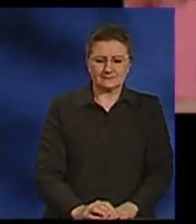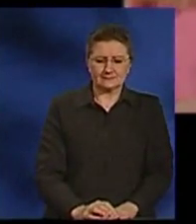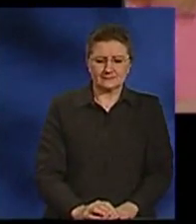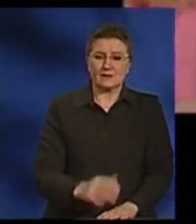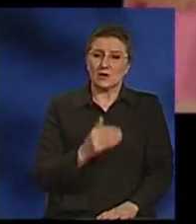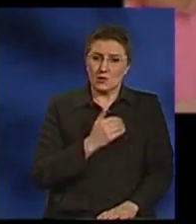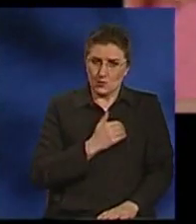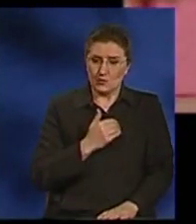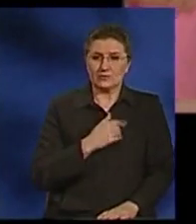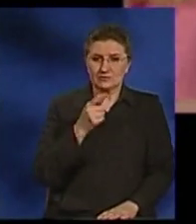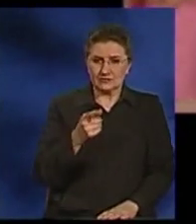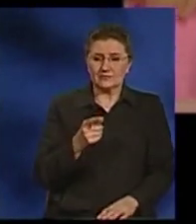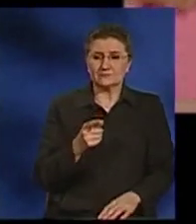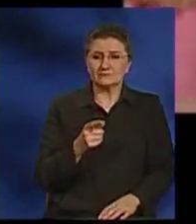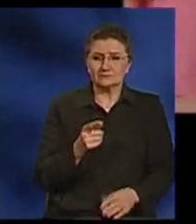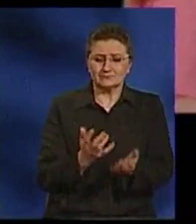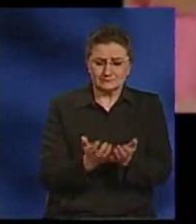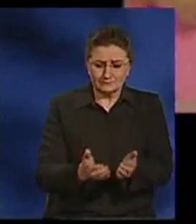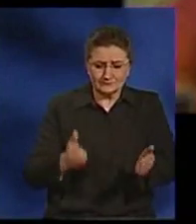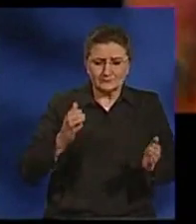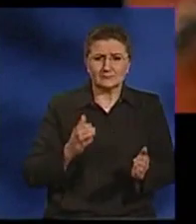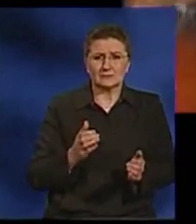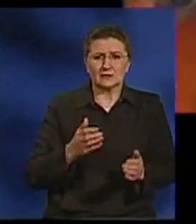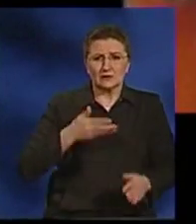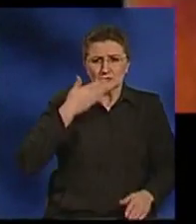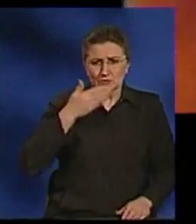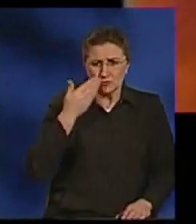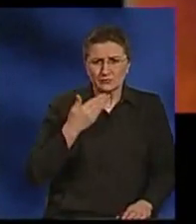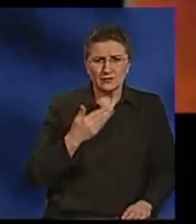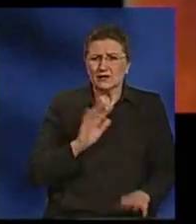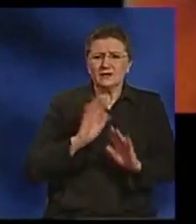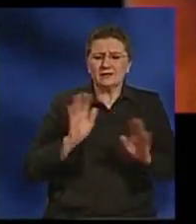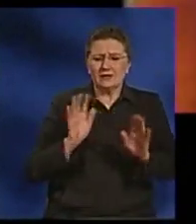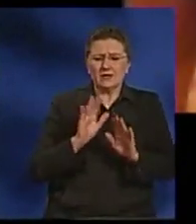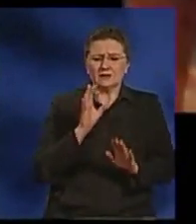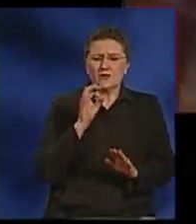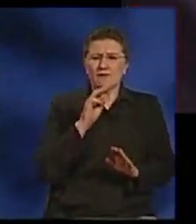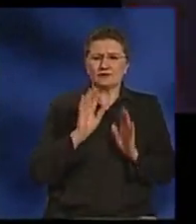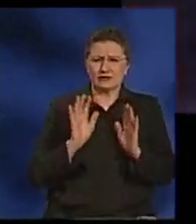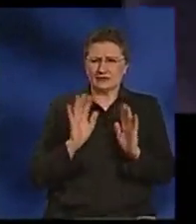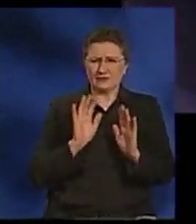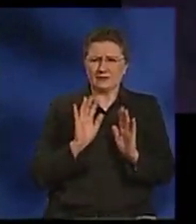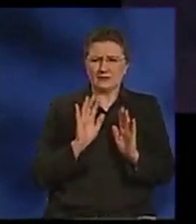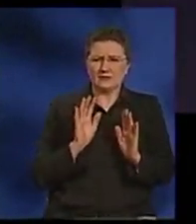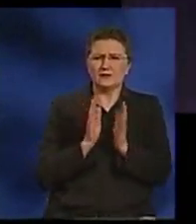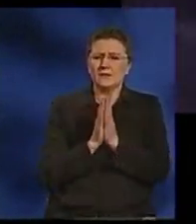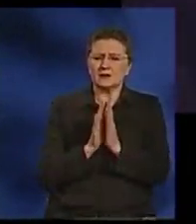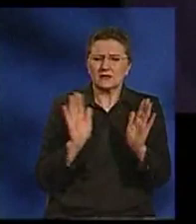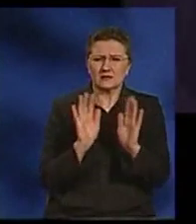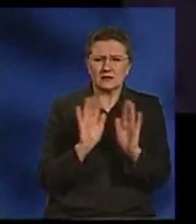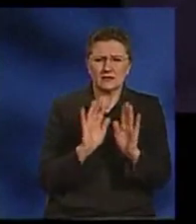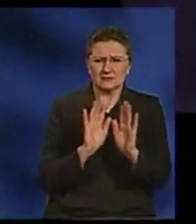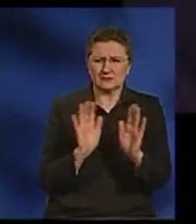Хочешь, я приготовлю тебе большую миску овощного супа? Нет, овощного Только не это Пожалуйста,